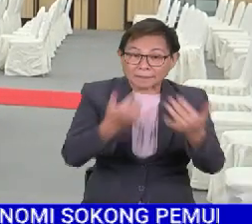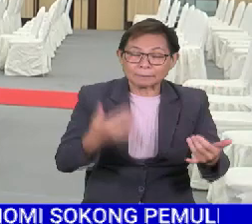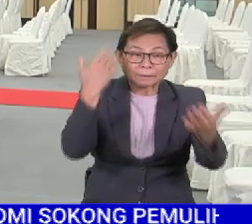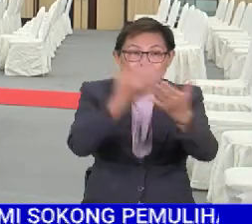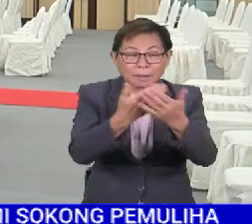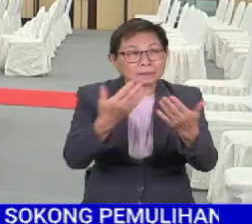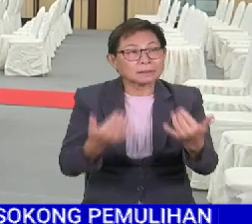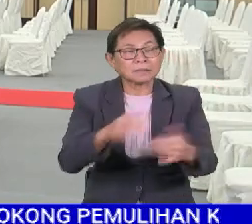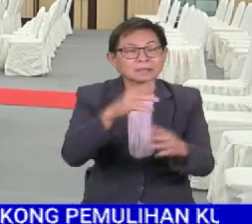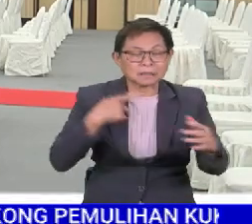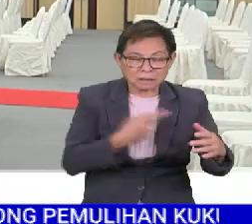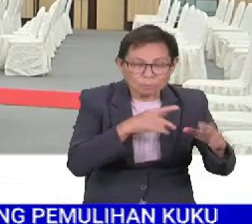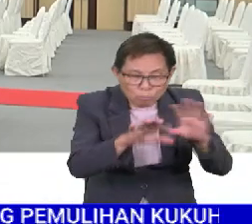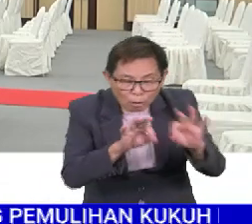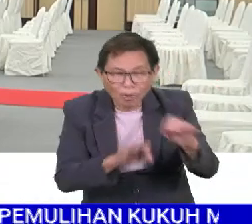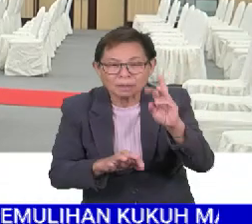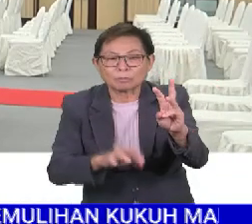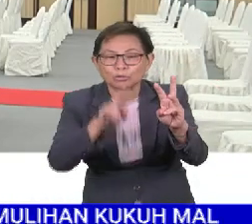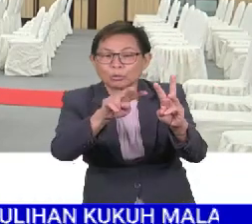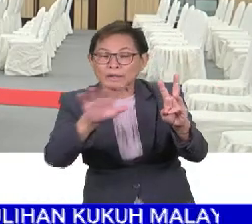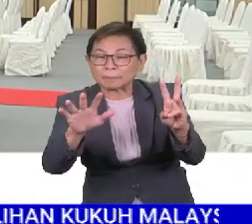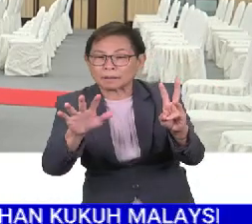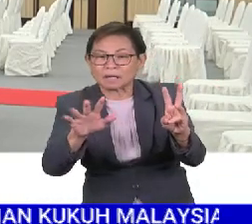menanti 625